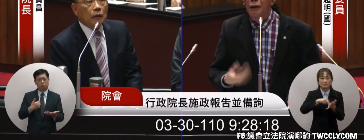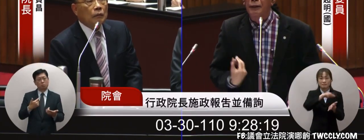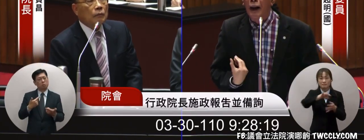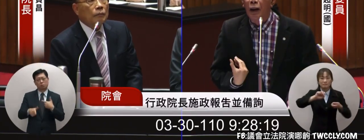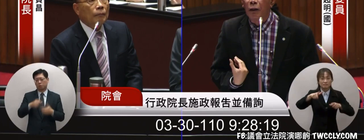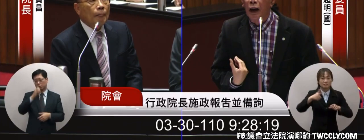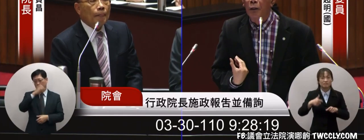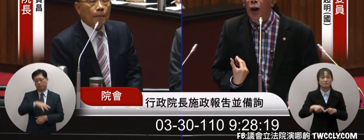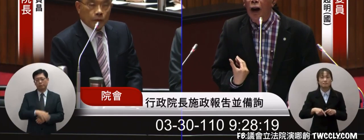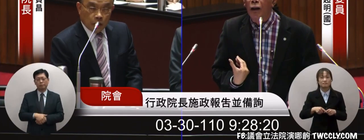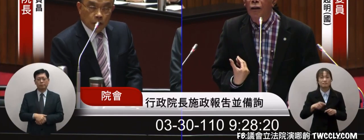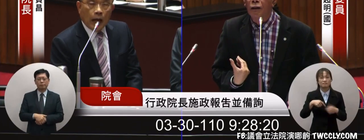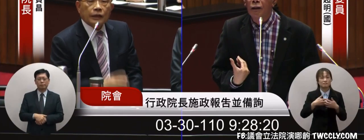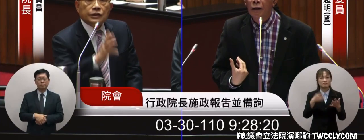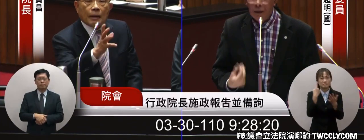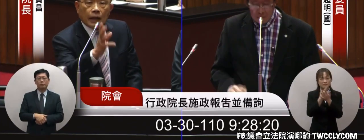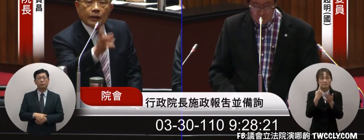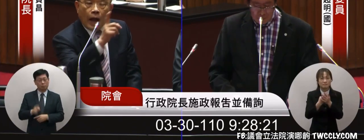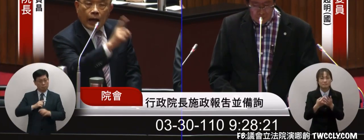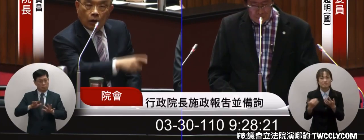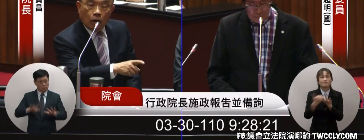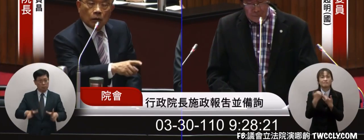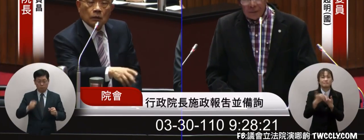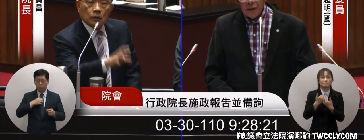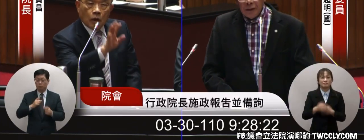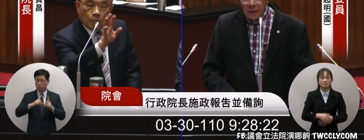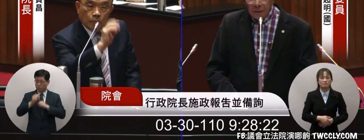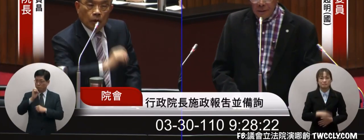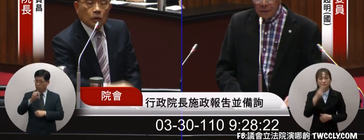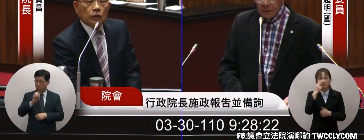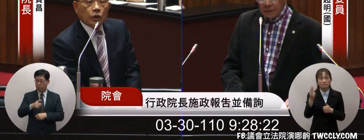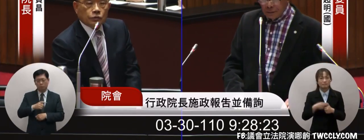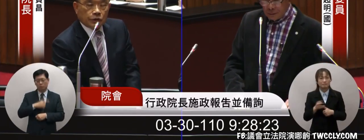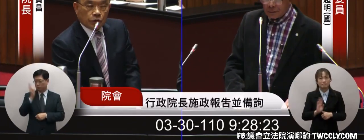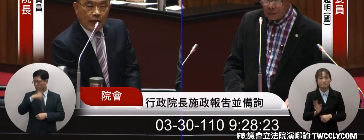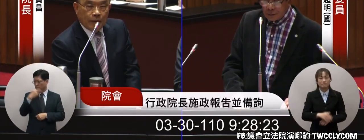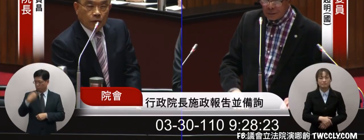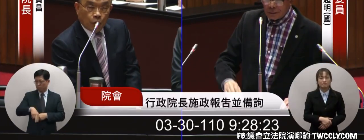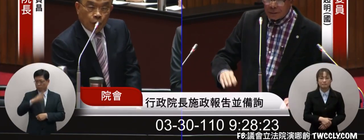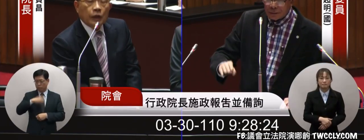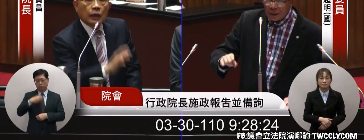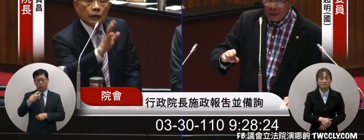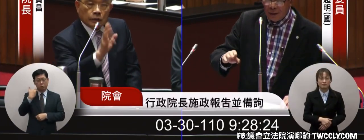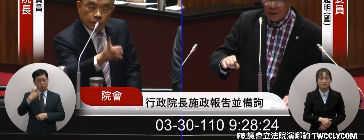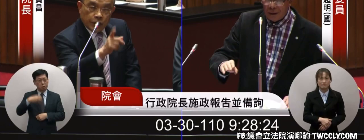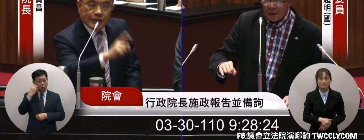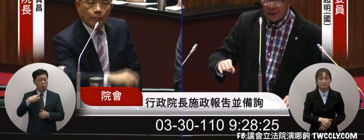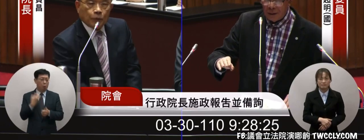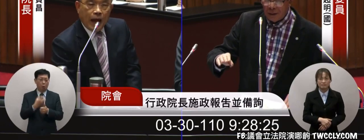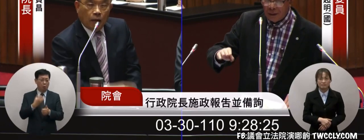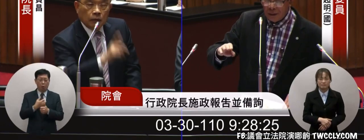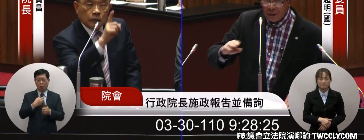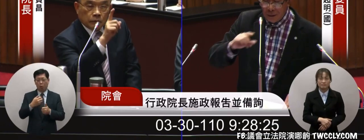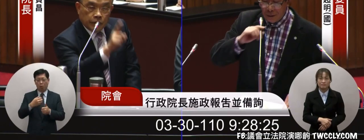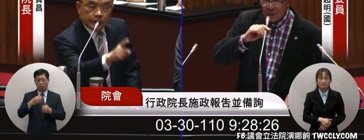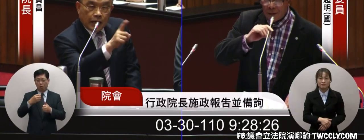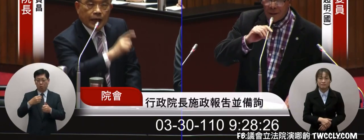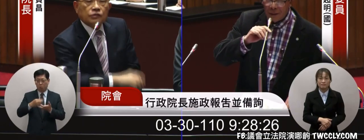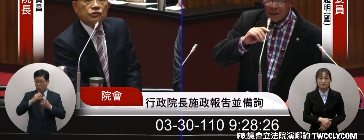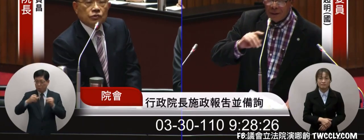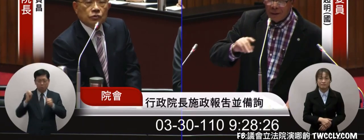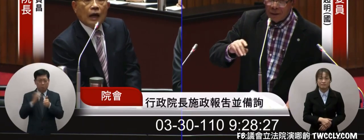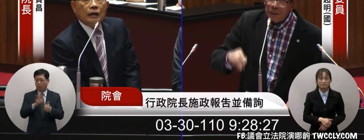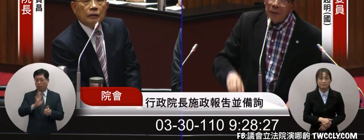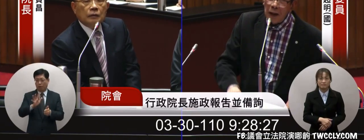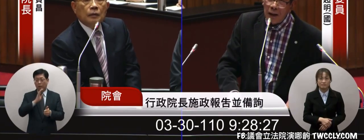啦你立場給我操好不好你現在就一直要跟他講說不要再丟水球撒麵輪立場不要立場應該